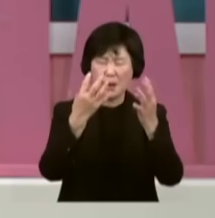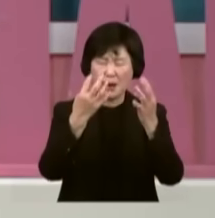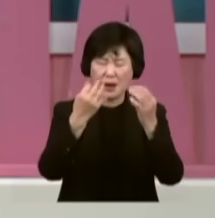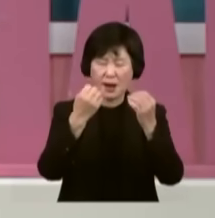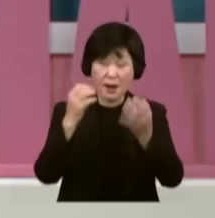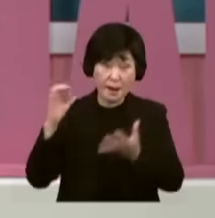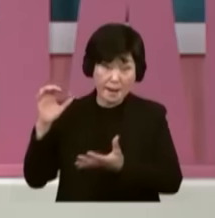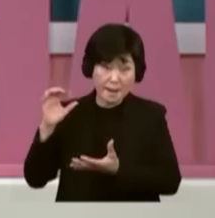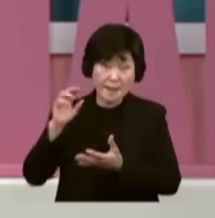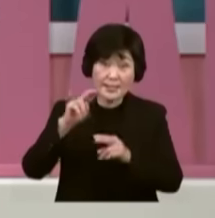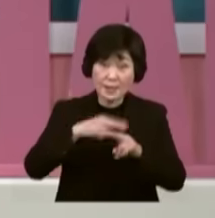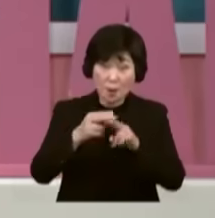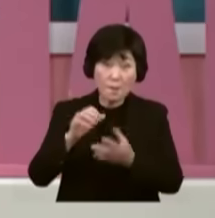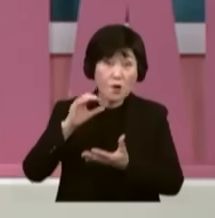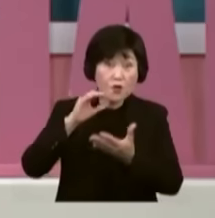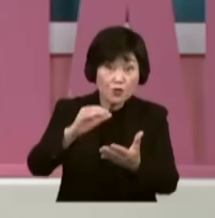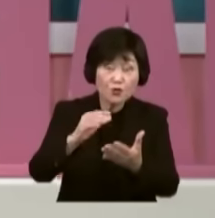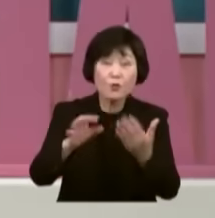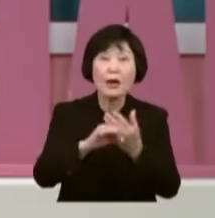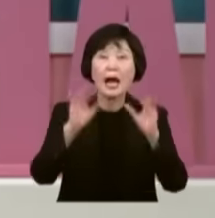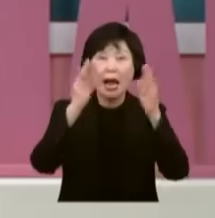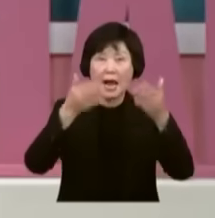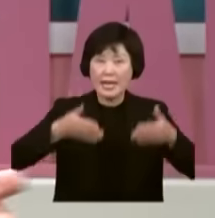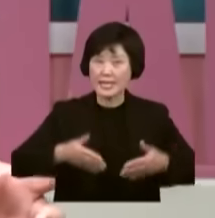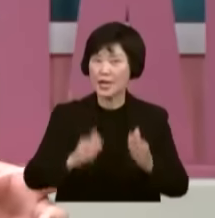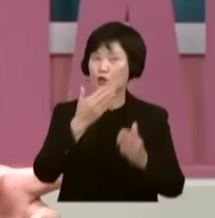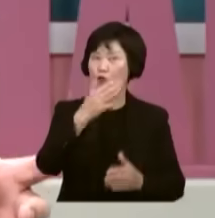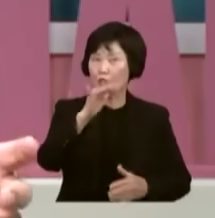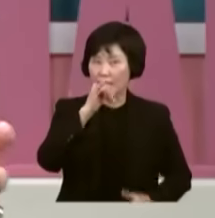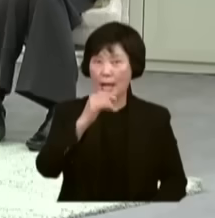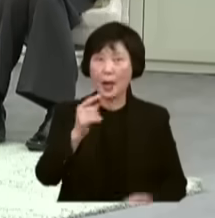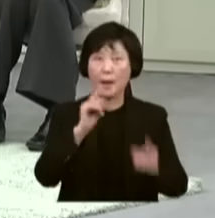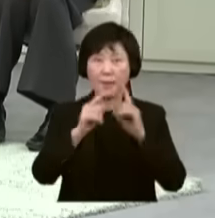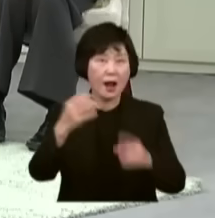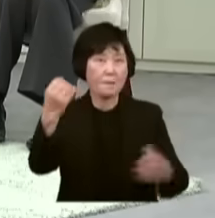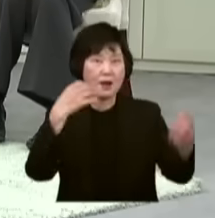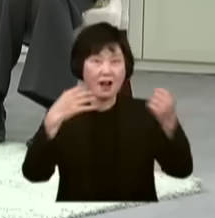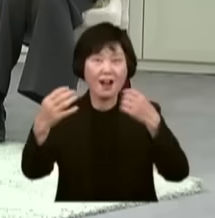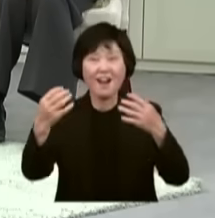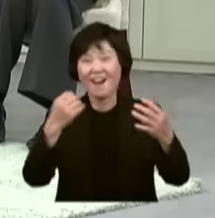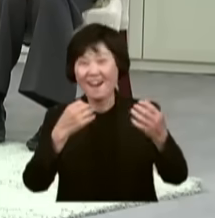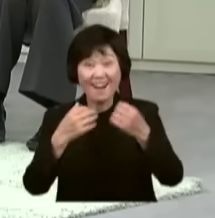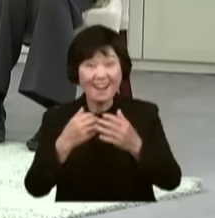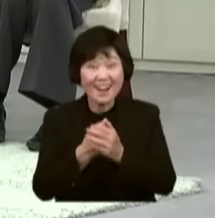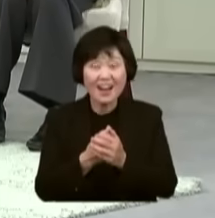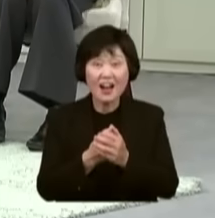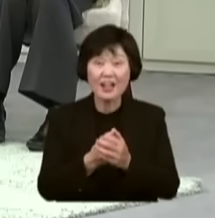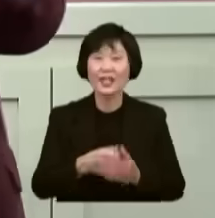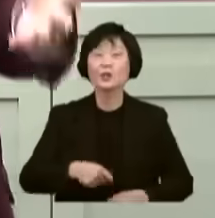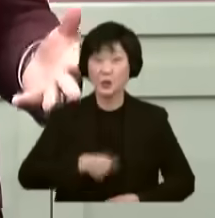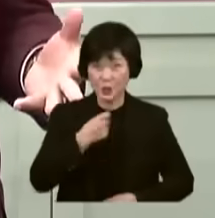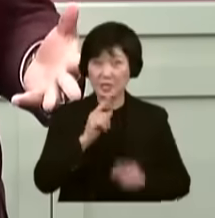사다 주면 아기를 낳을 수 있다. 뭐 이런 얘기를 들어가지고 아유 안시 집사님. 아니요. 그래서 아니 나는 모든